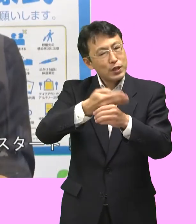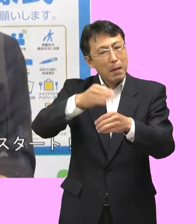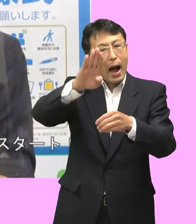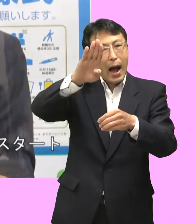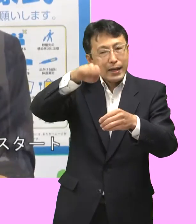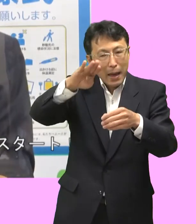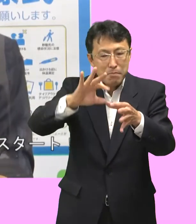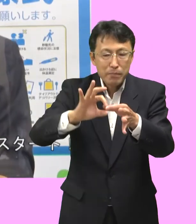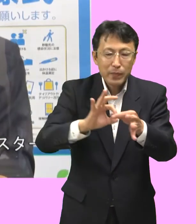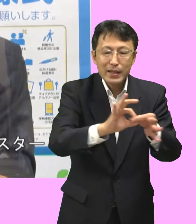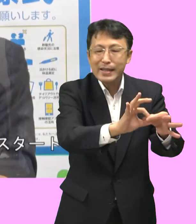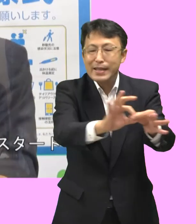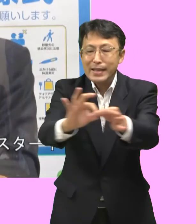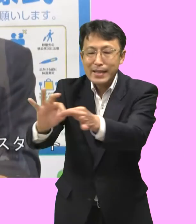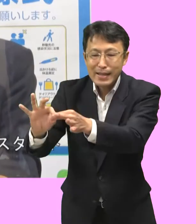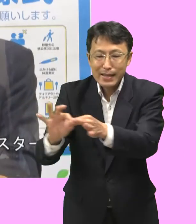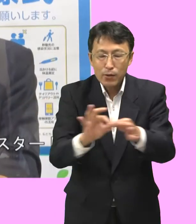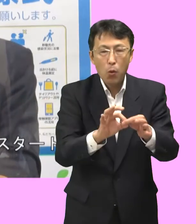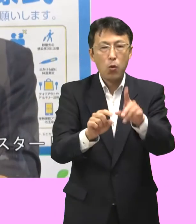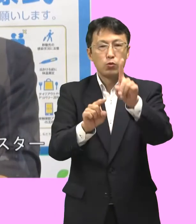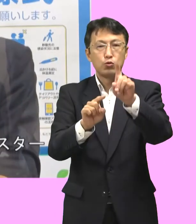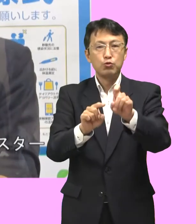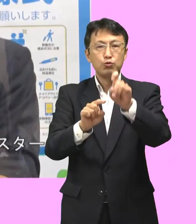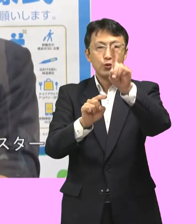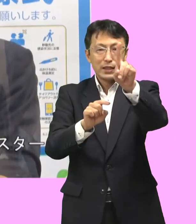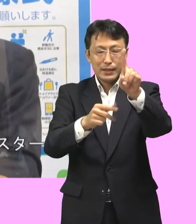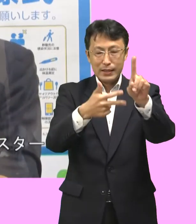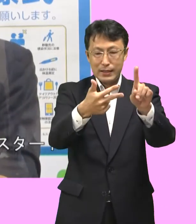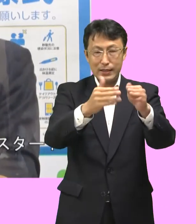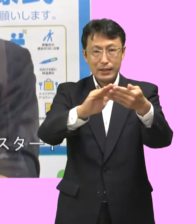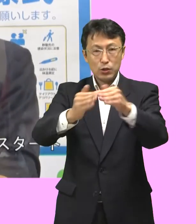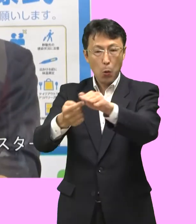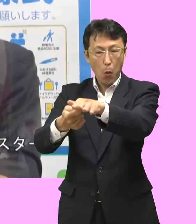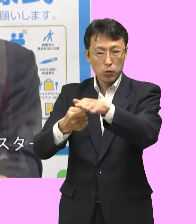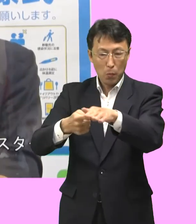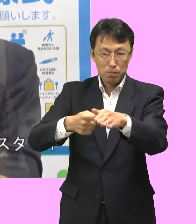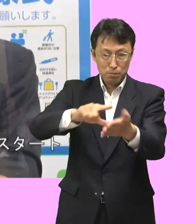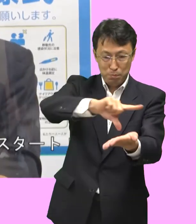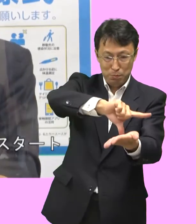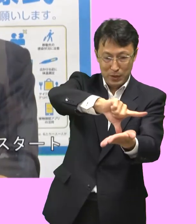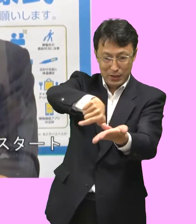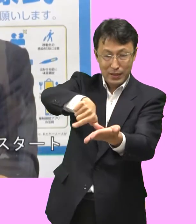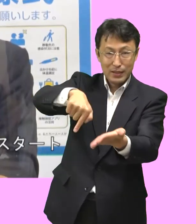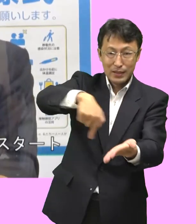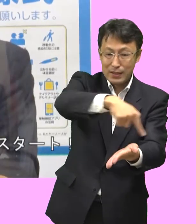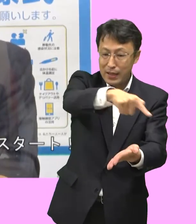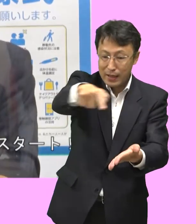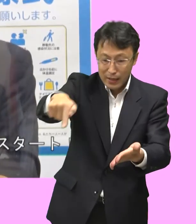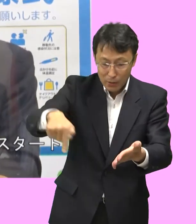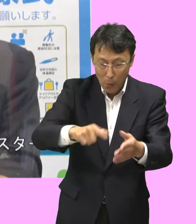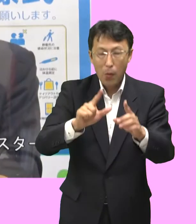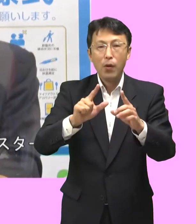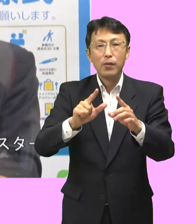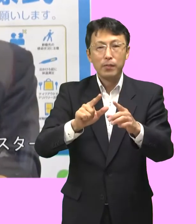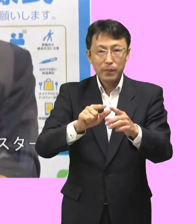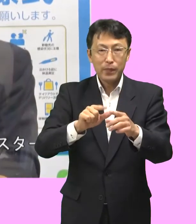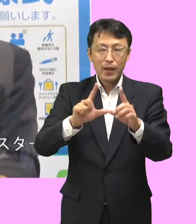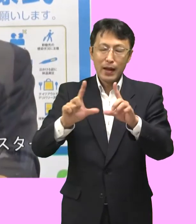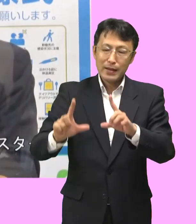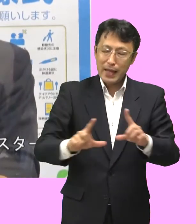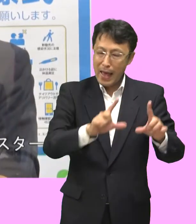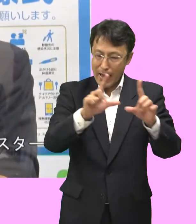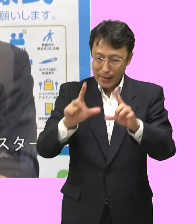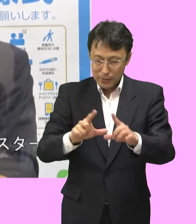市町村を、まあ、対象として、ここの中での、生活の一シーンをですね、写真に